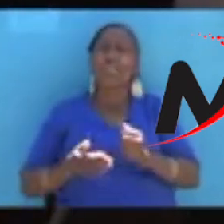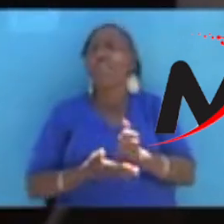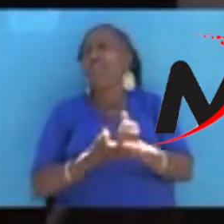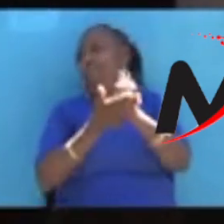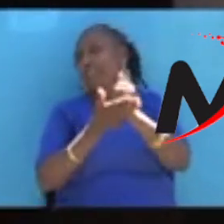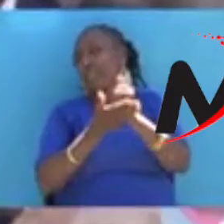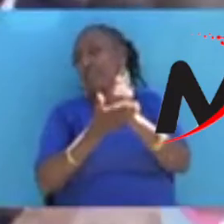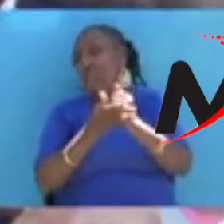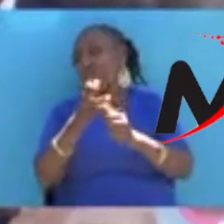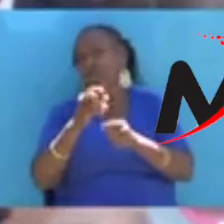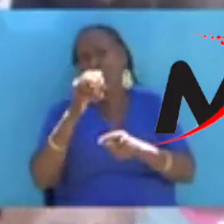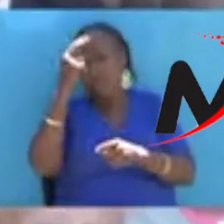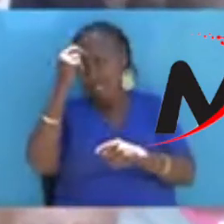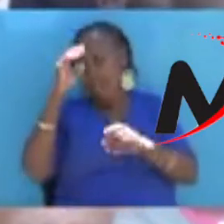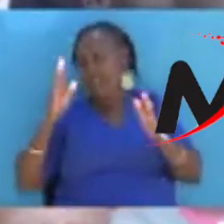hapa.